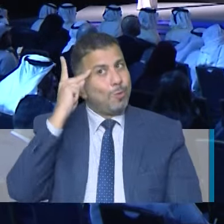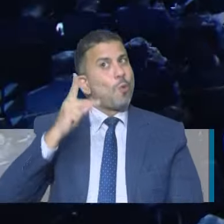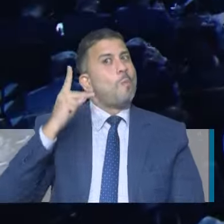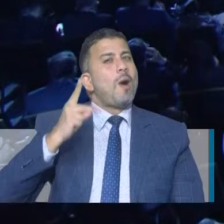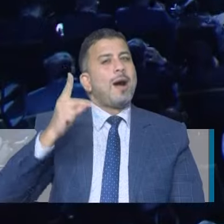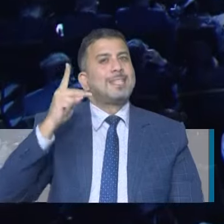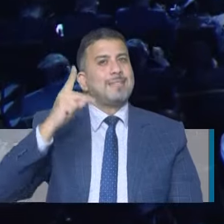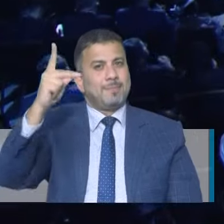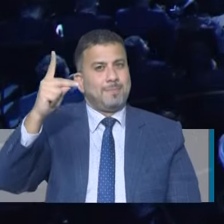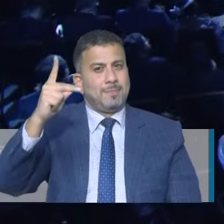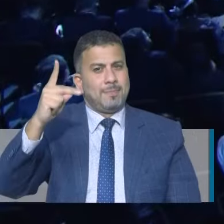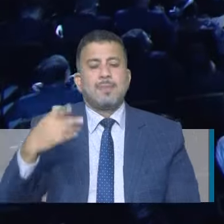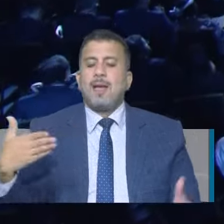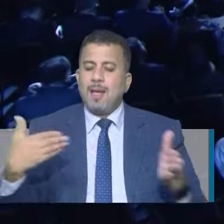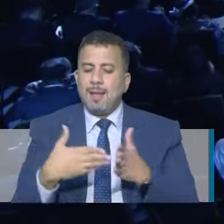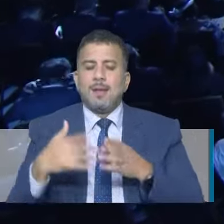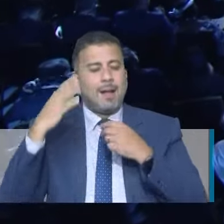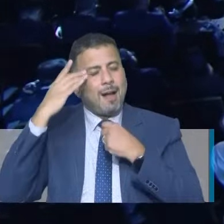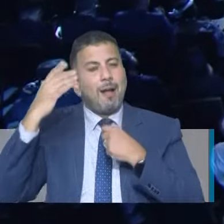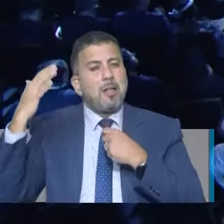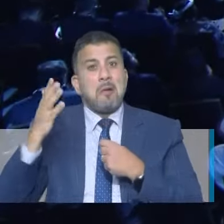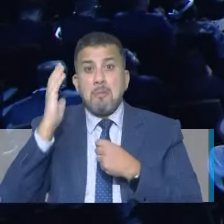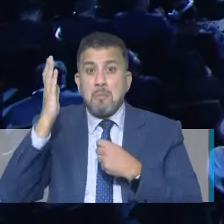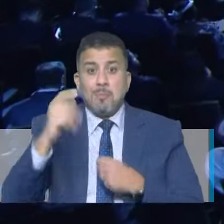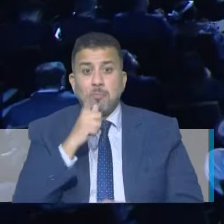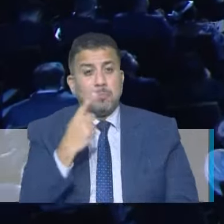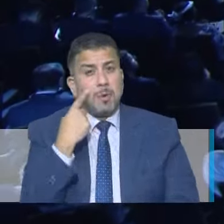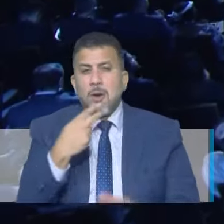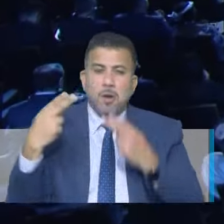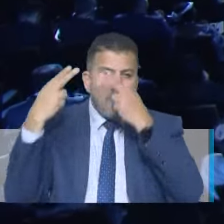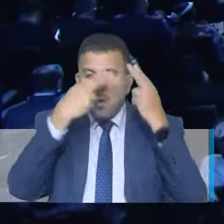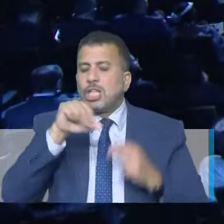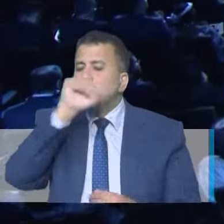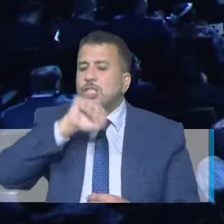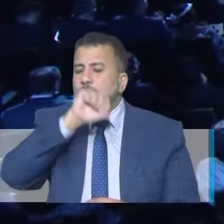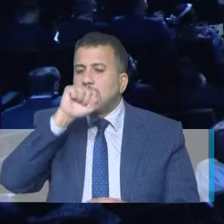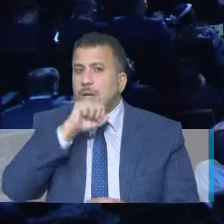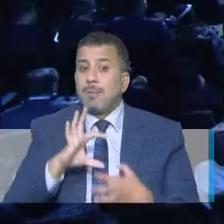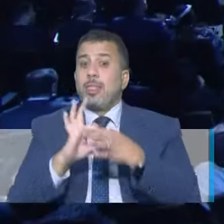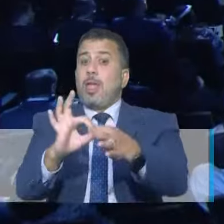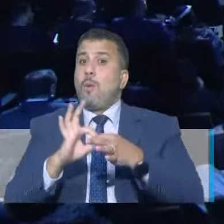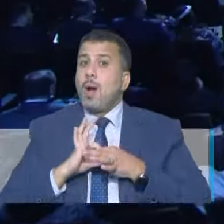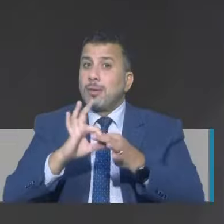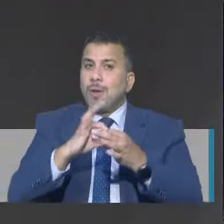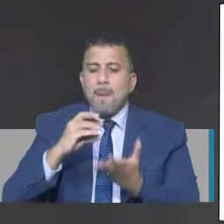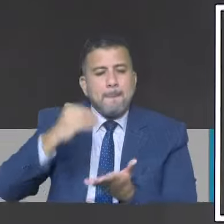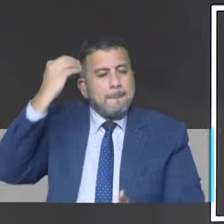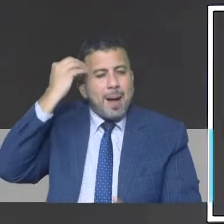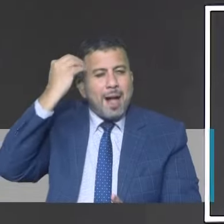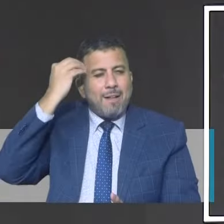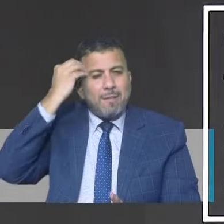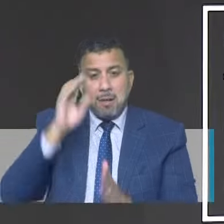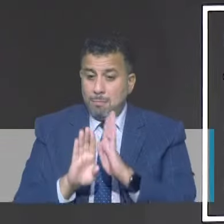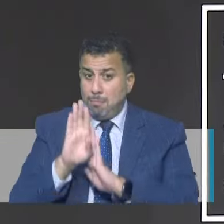طموحاتهم وفي ختام الخطابات الملهمه وفي خطوه تعكس رؤ الشارقه لمد جسور التواصل المعرفي مع الاجيال